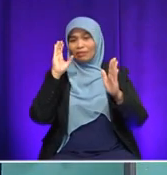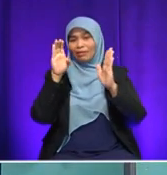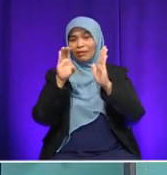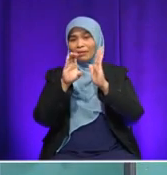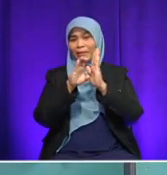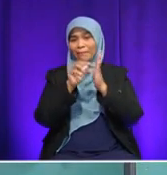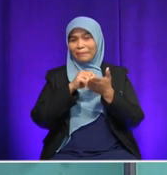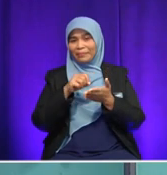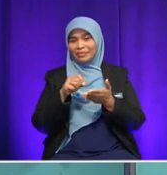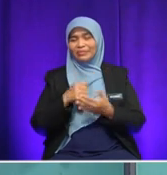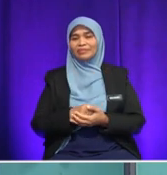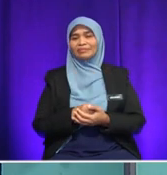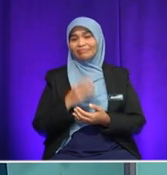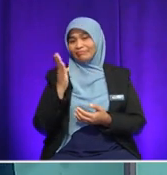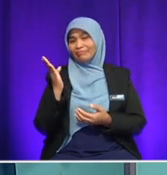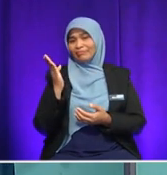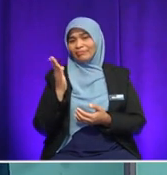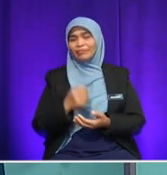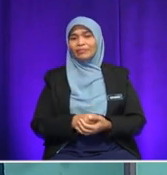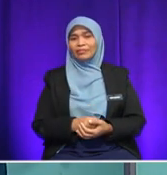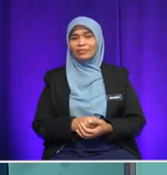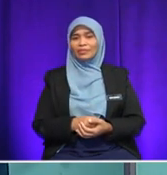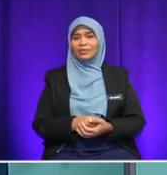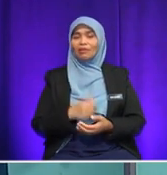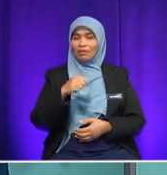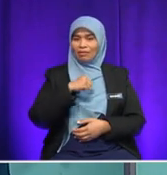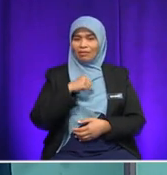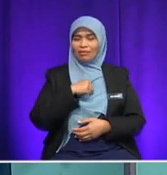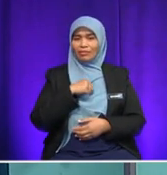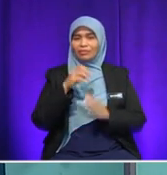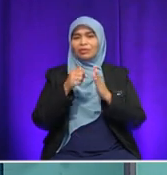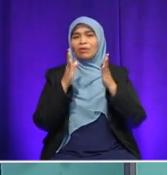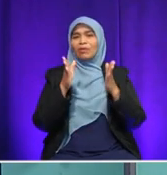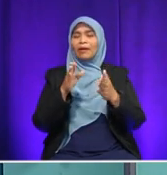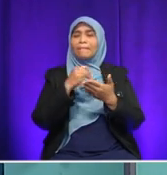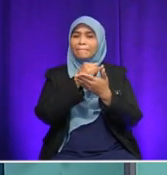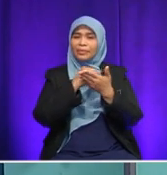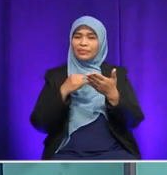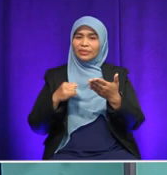tulis tu, sertakan tu ya. Aku adalah seorang pelukis. Okey.